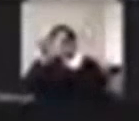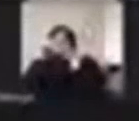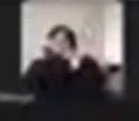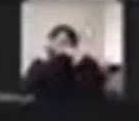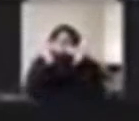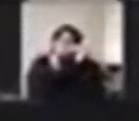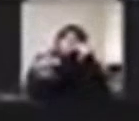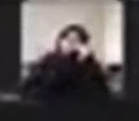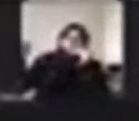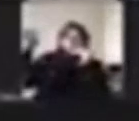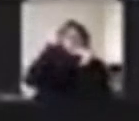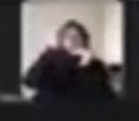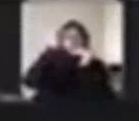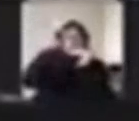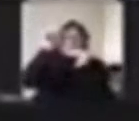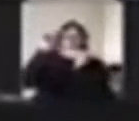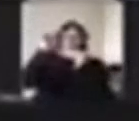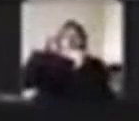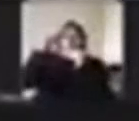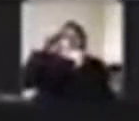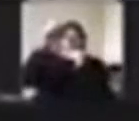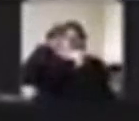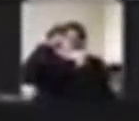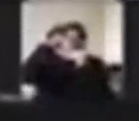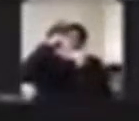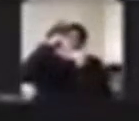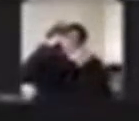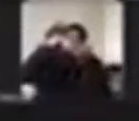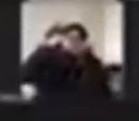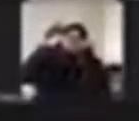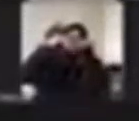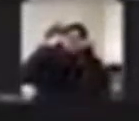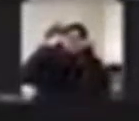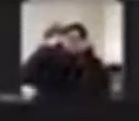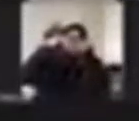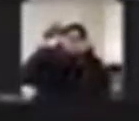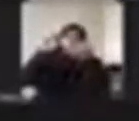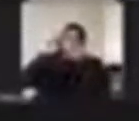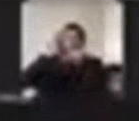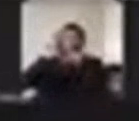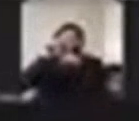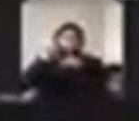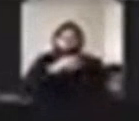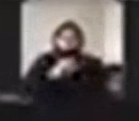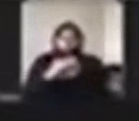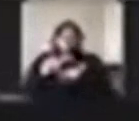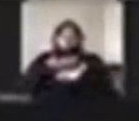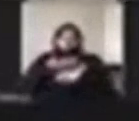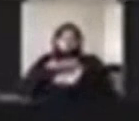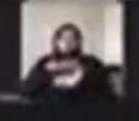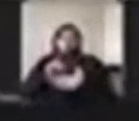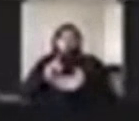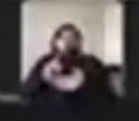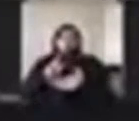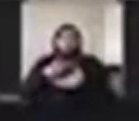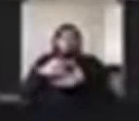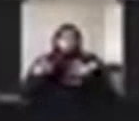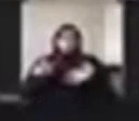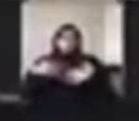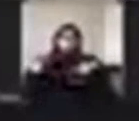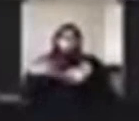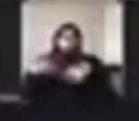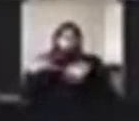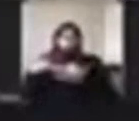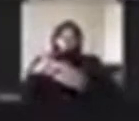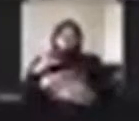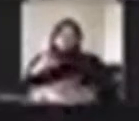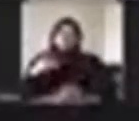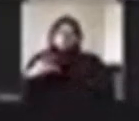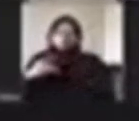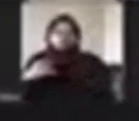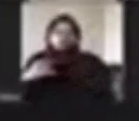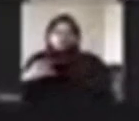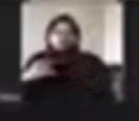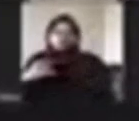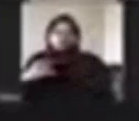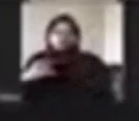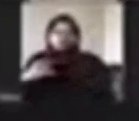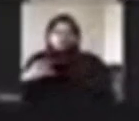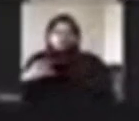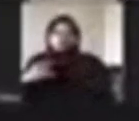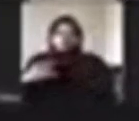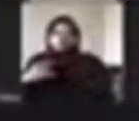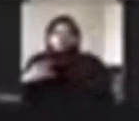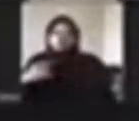adalah justru berada memang di S1. Yang kita kaget sih sebenarnya ini kok ada ada